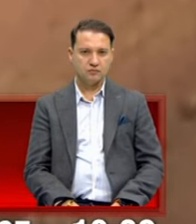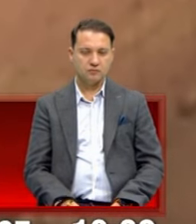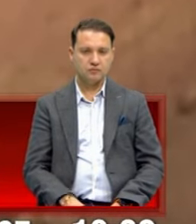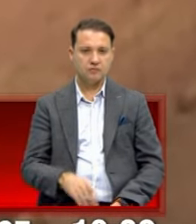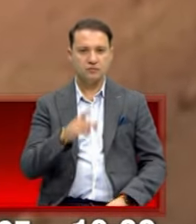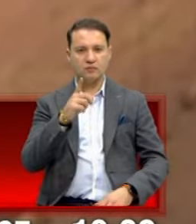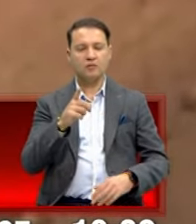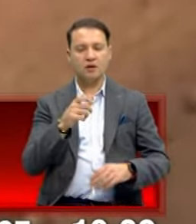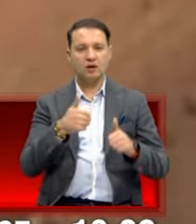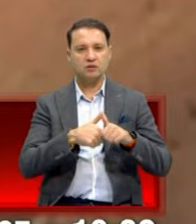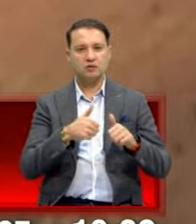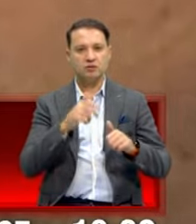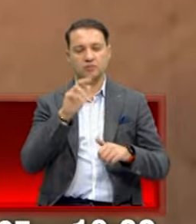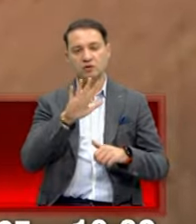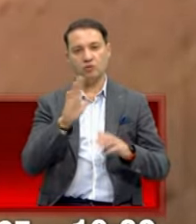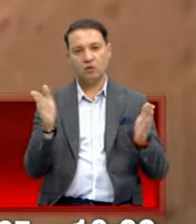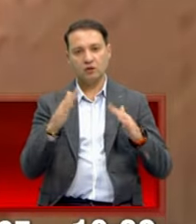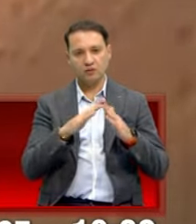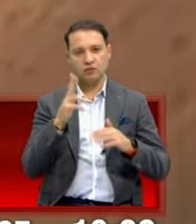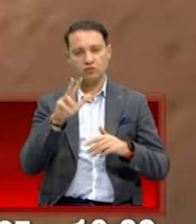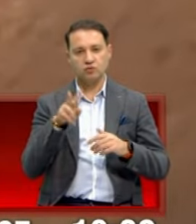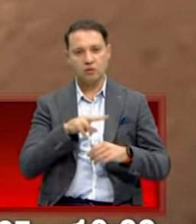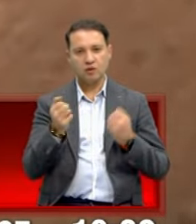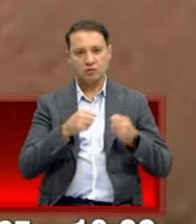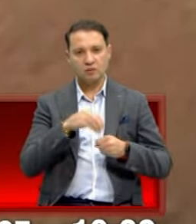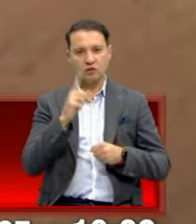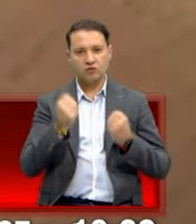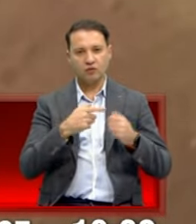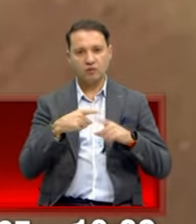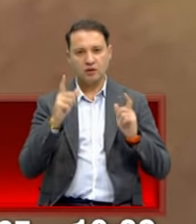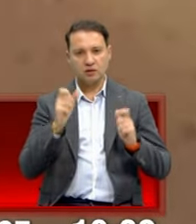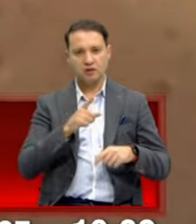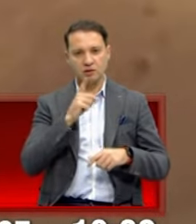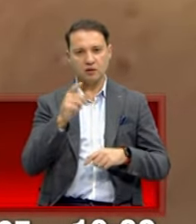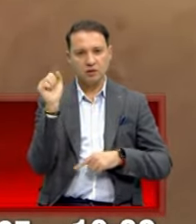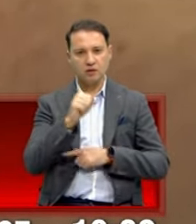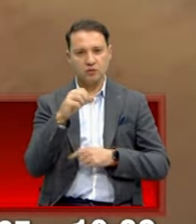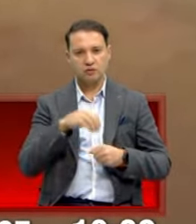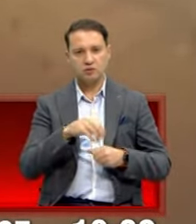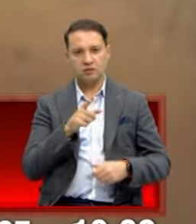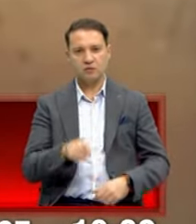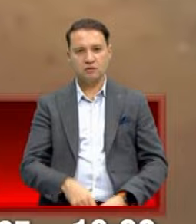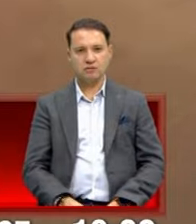Beşi konteynerda, üçü seyir halindeki araçta, bir şoförse farklı noktadaki kamyondaydı.